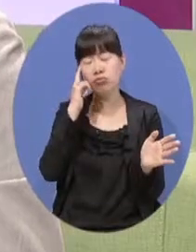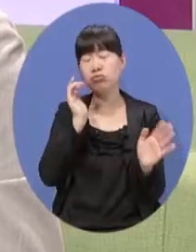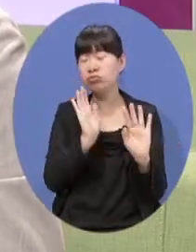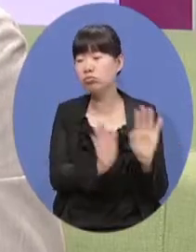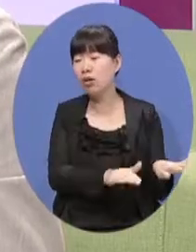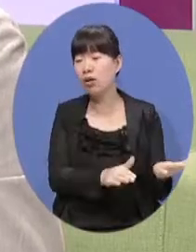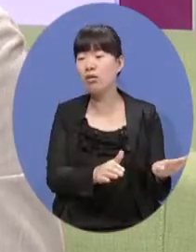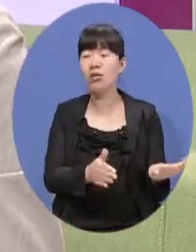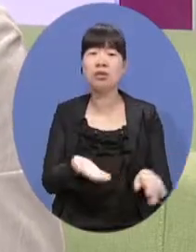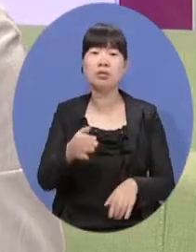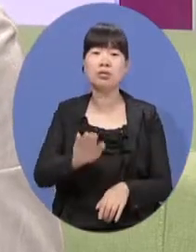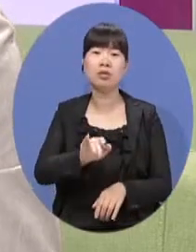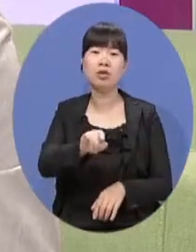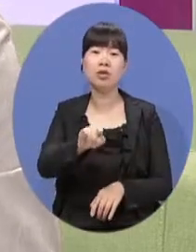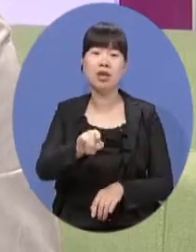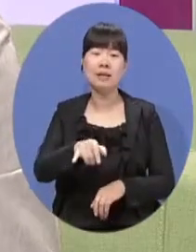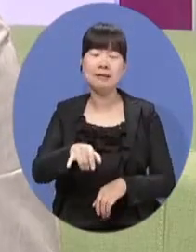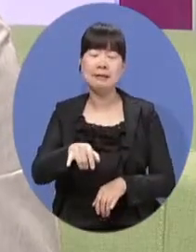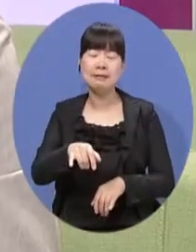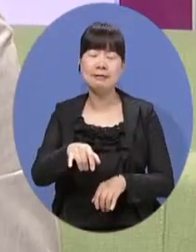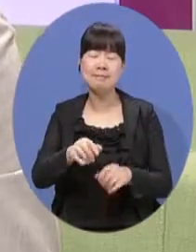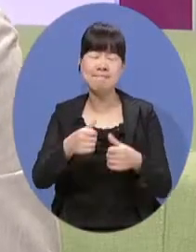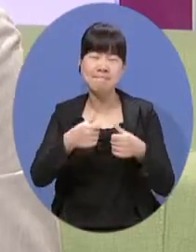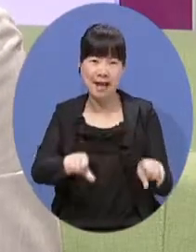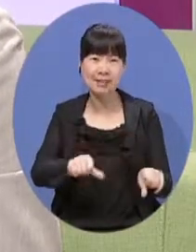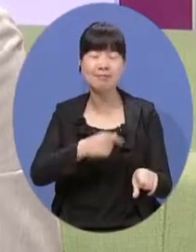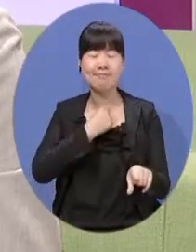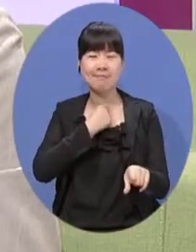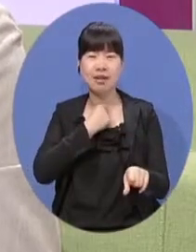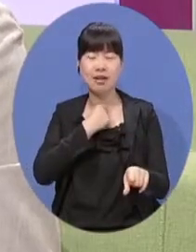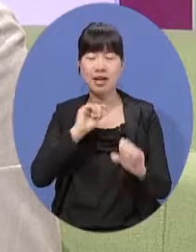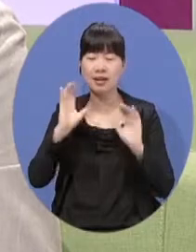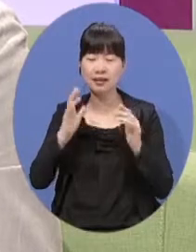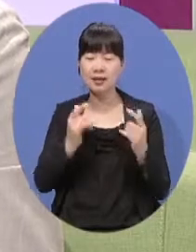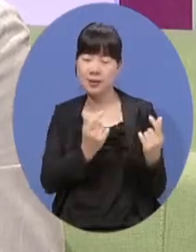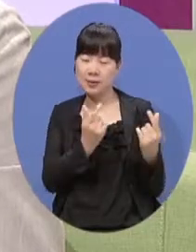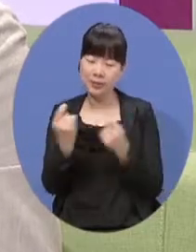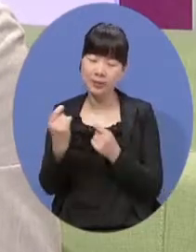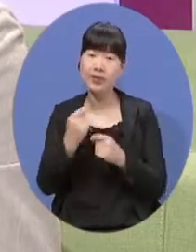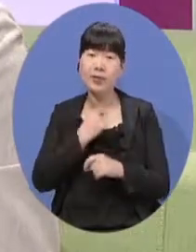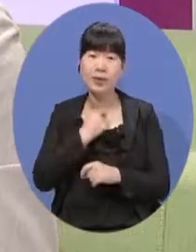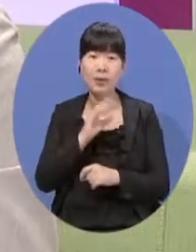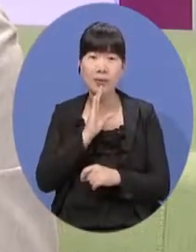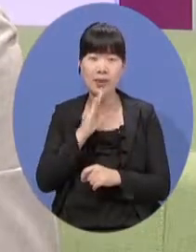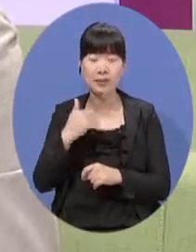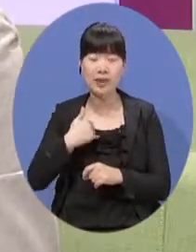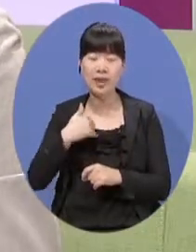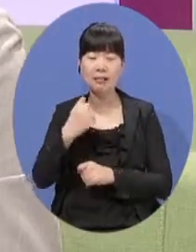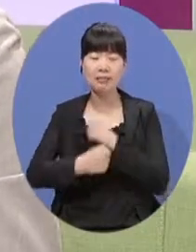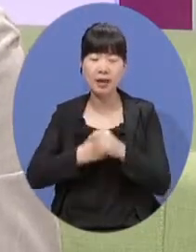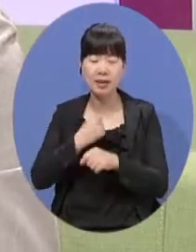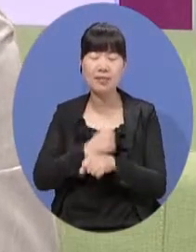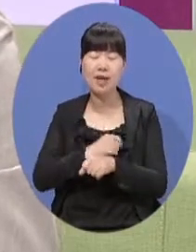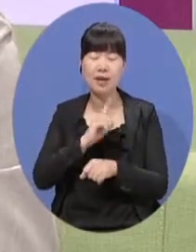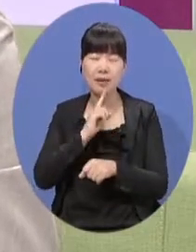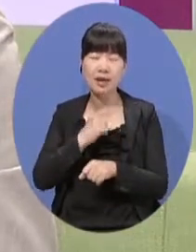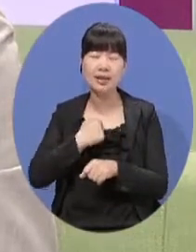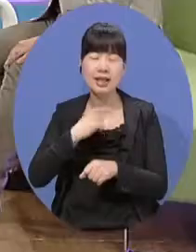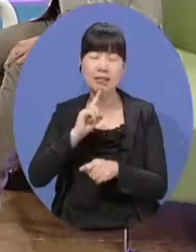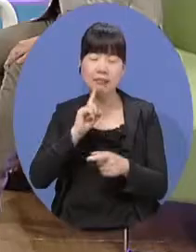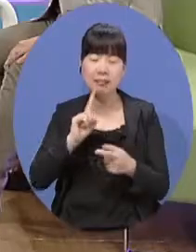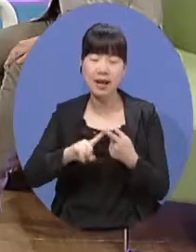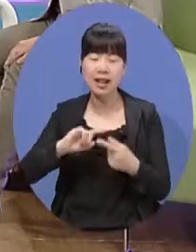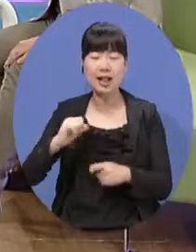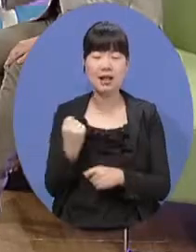되는데 그러지 않고 그거를 꼭 흔들려고 하는. 아, 그럼 아이들은 똑같기를 원하는군요. 똑같기를 그렇죠. 이제 자기 마음대로 하고 원하는 거예요. 내 말을 듣기를 원하는 내 말을 거죠.